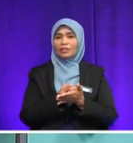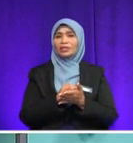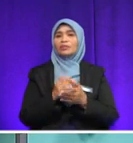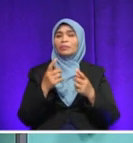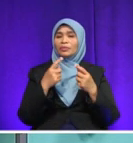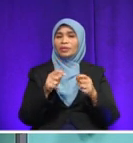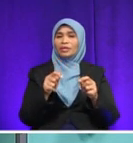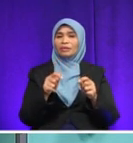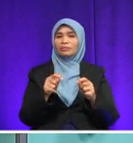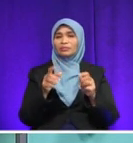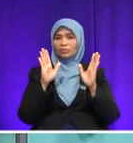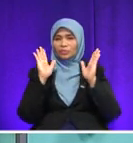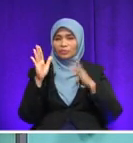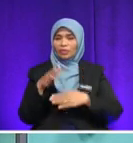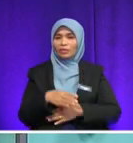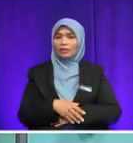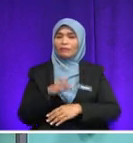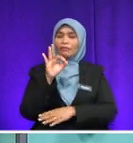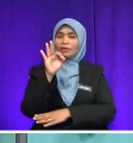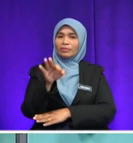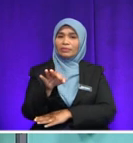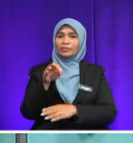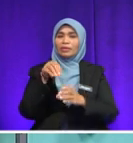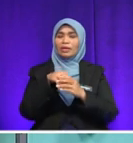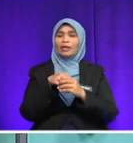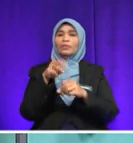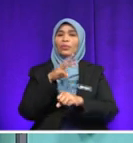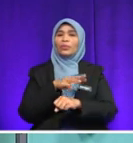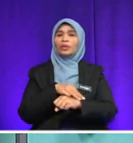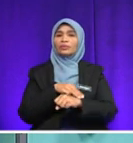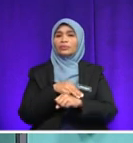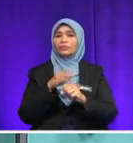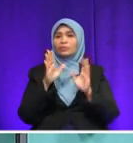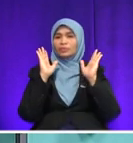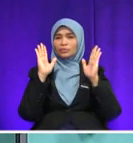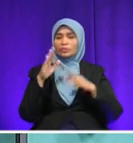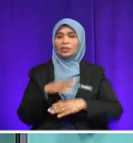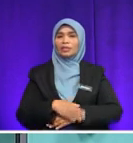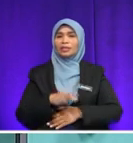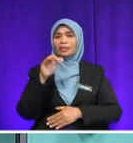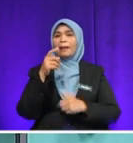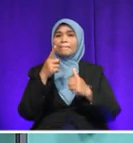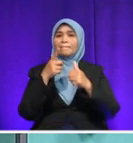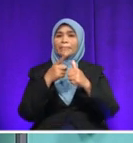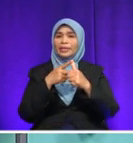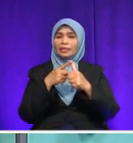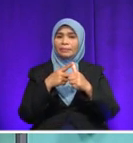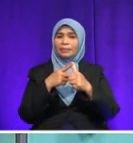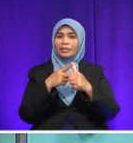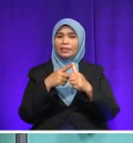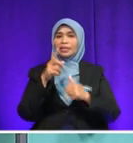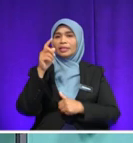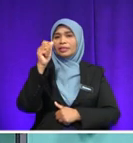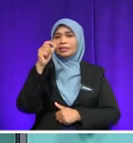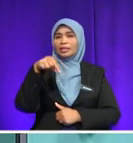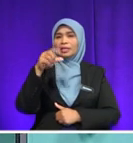menunaikan salat fardhu dalam waktu salat yang pertama ingat tuh takdim